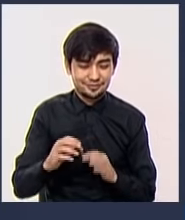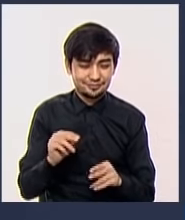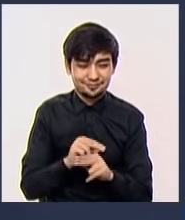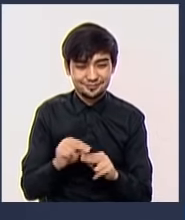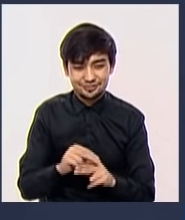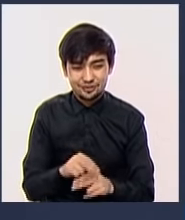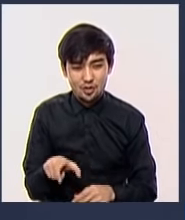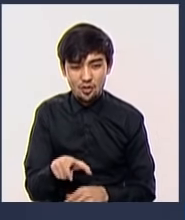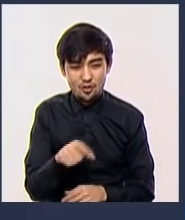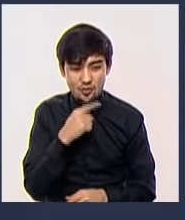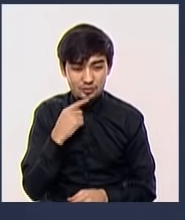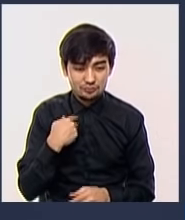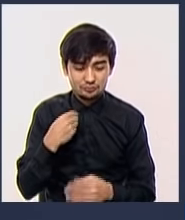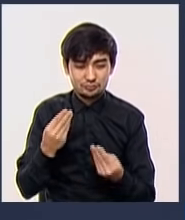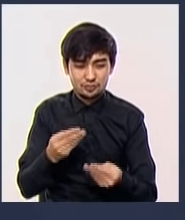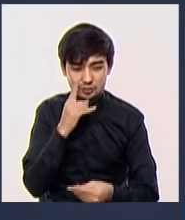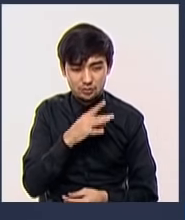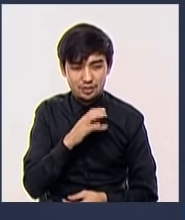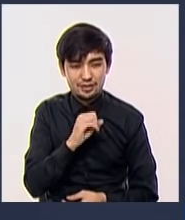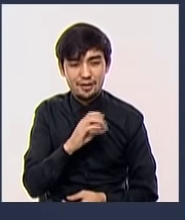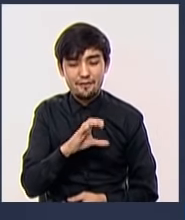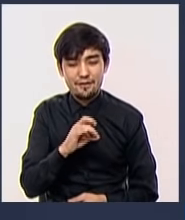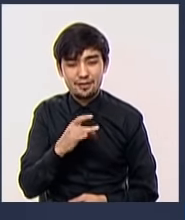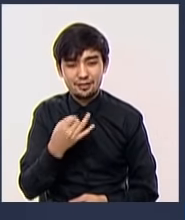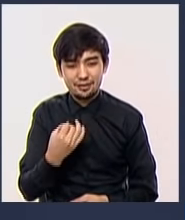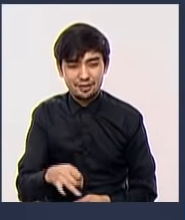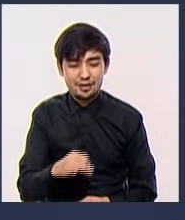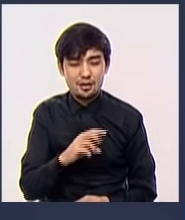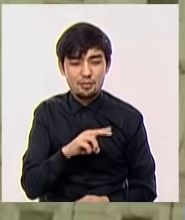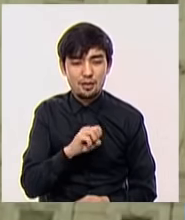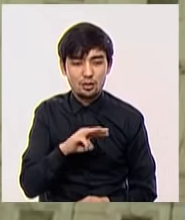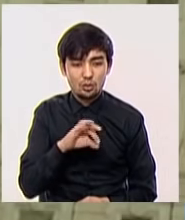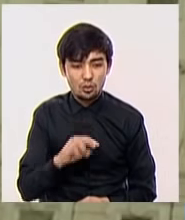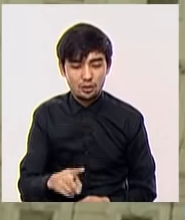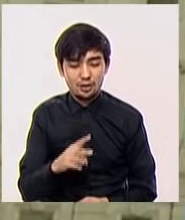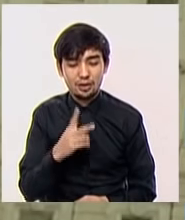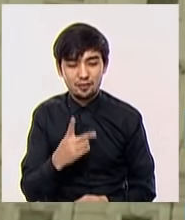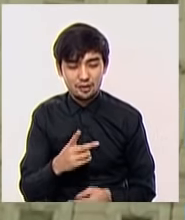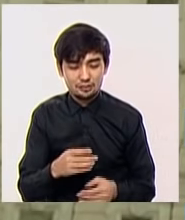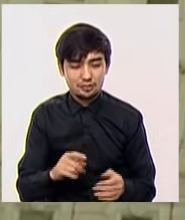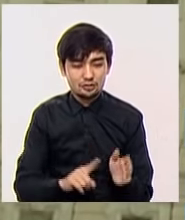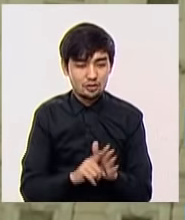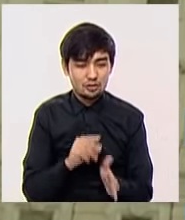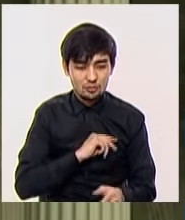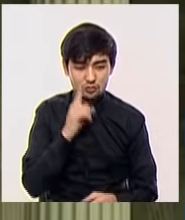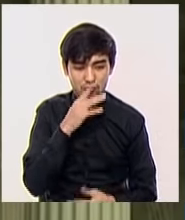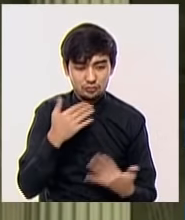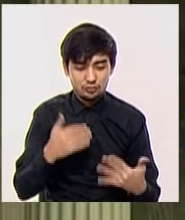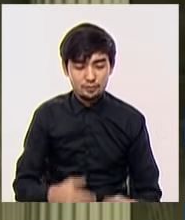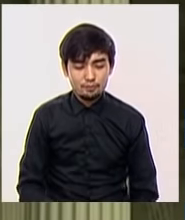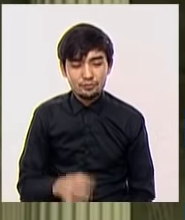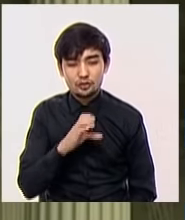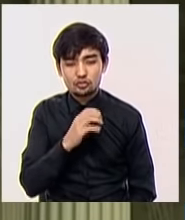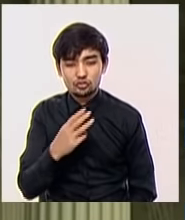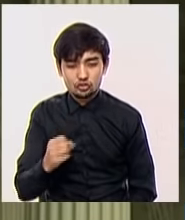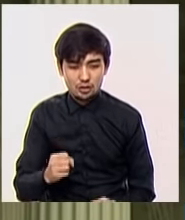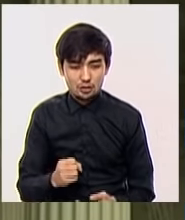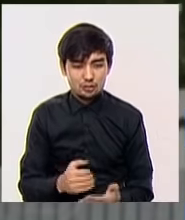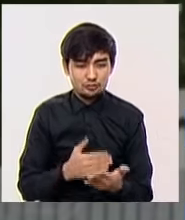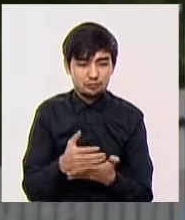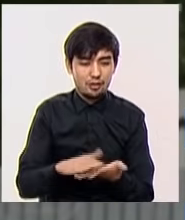без этой сертификация северный поток 2 не может быть запущен сша отменили все запланированные переговоры на высшем уровне